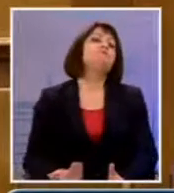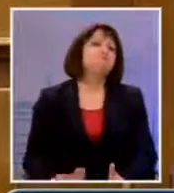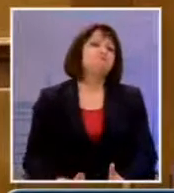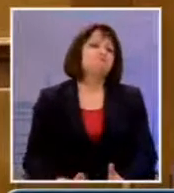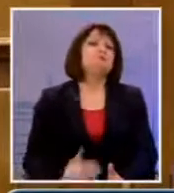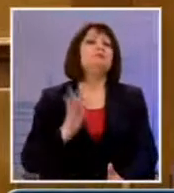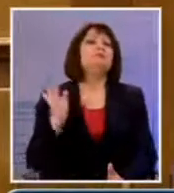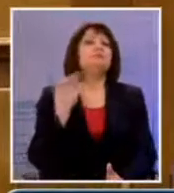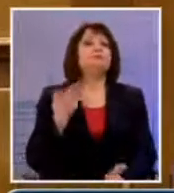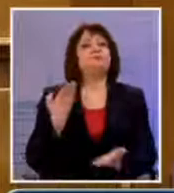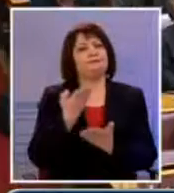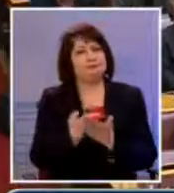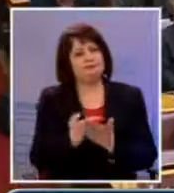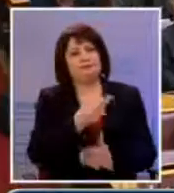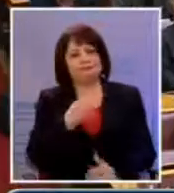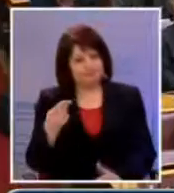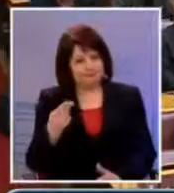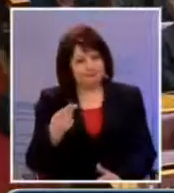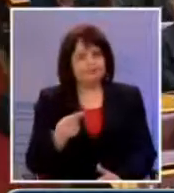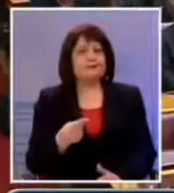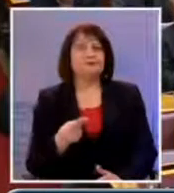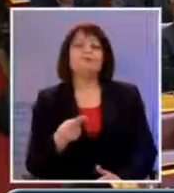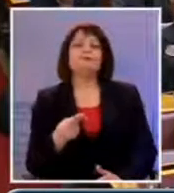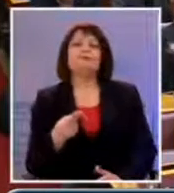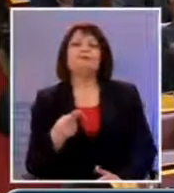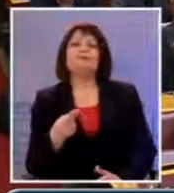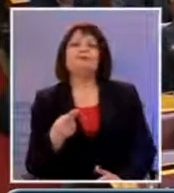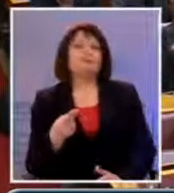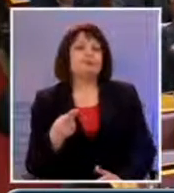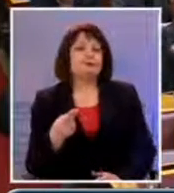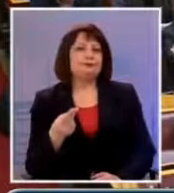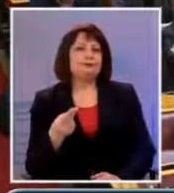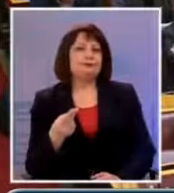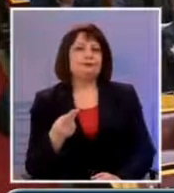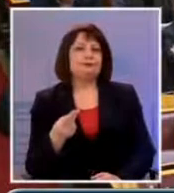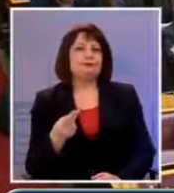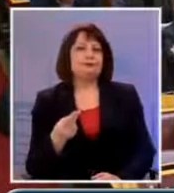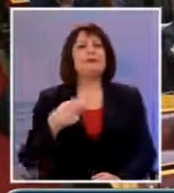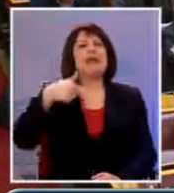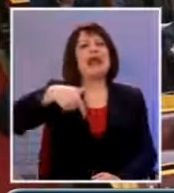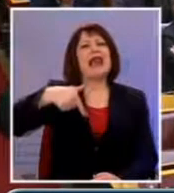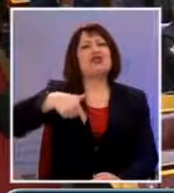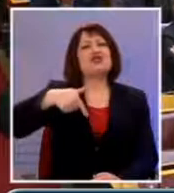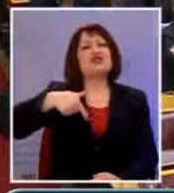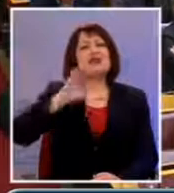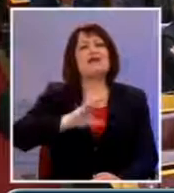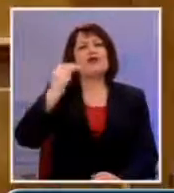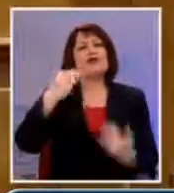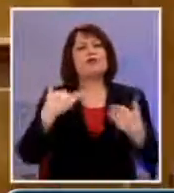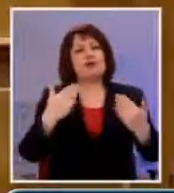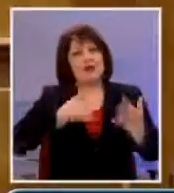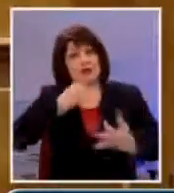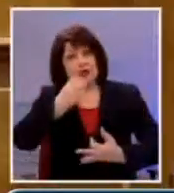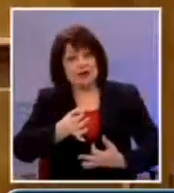όταν τίθεται έτσι το ζήτημα και στην προκειμένη περίπτωση όταν το έθεσε ο σύντροφός μας ο Μανώλης ο Γλέζος στην Ευρωβουλή,